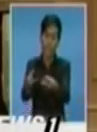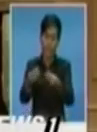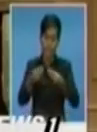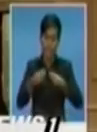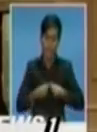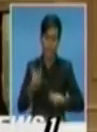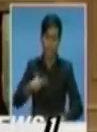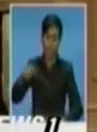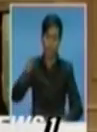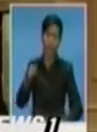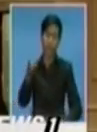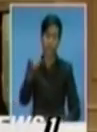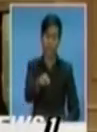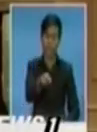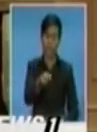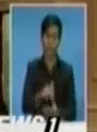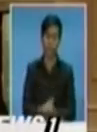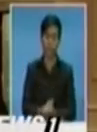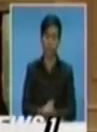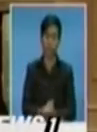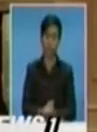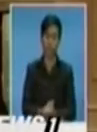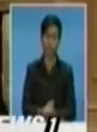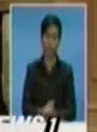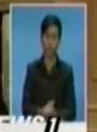การปล้นหรือว่าทำอาวุธซึ่งไม่ผิดกฎหมาย